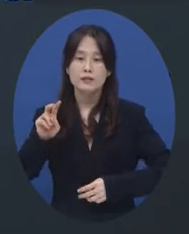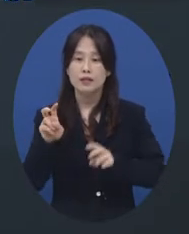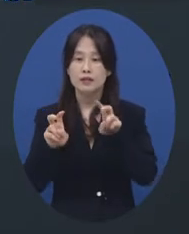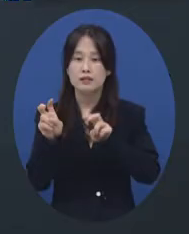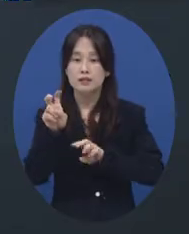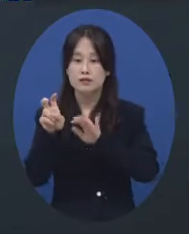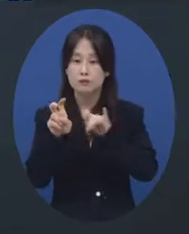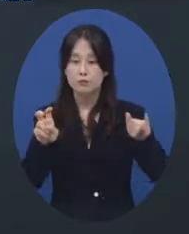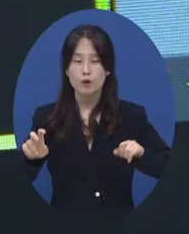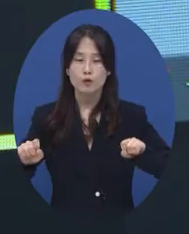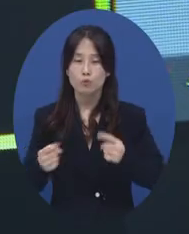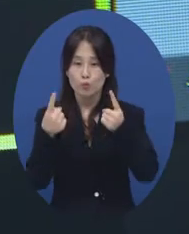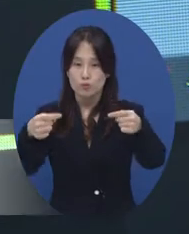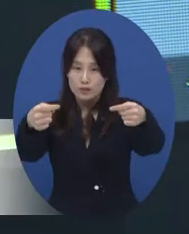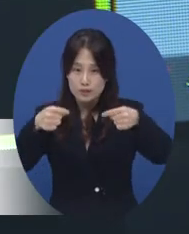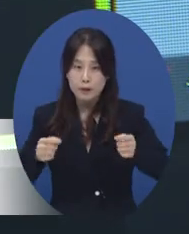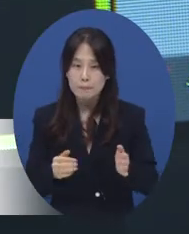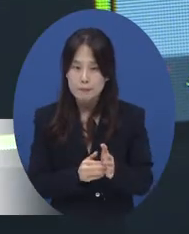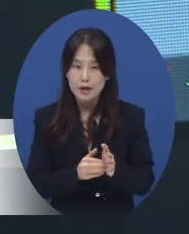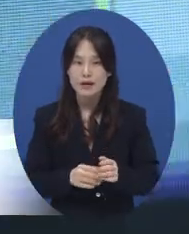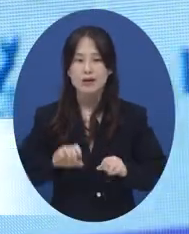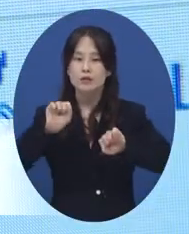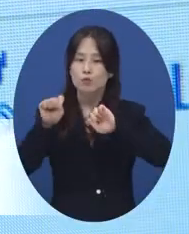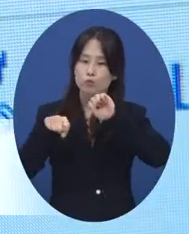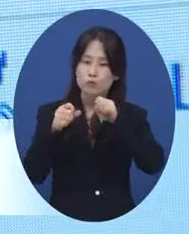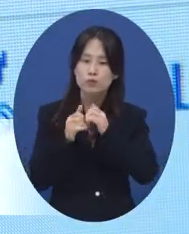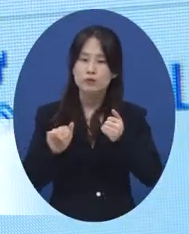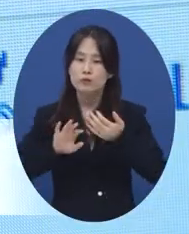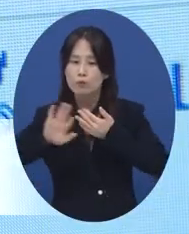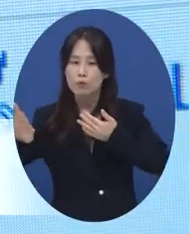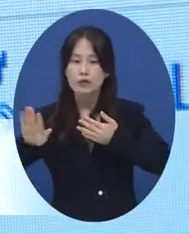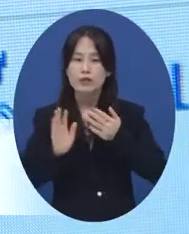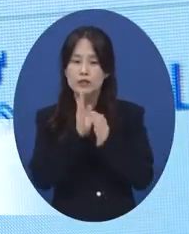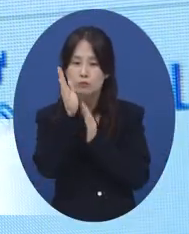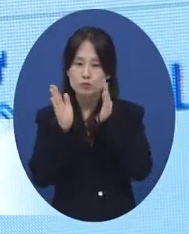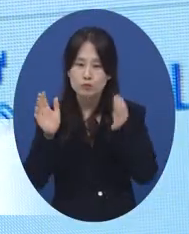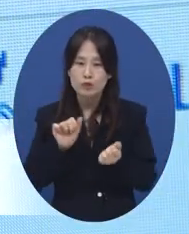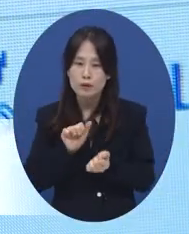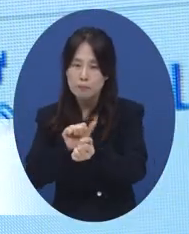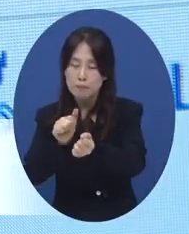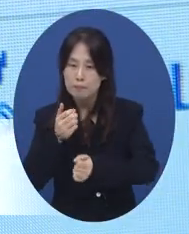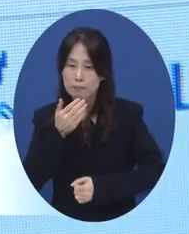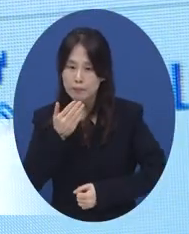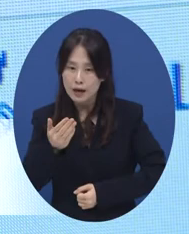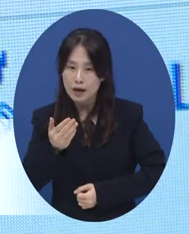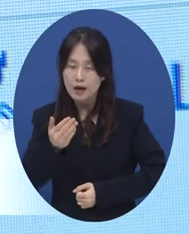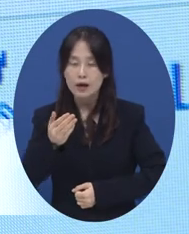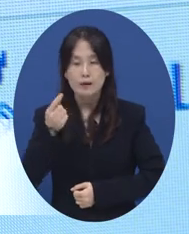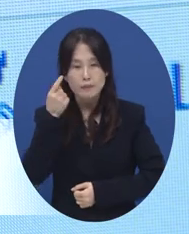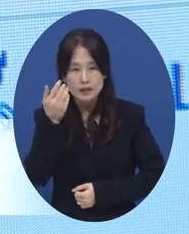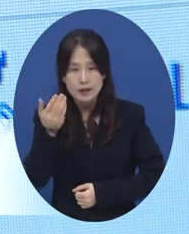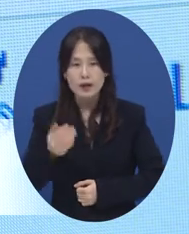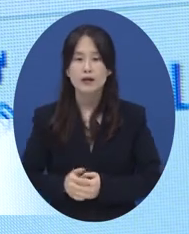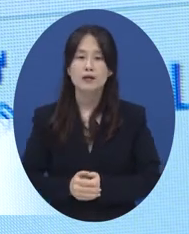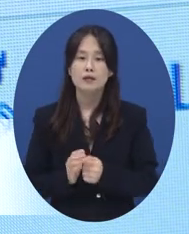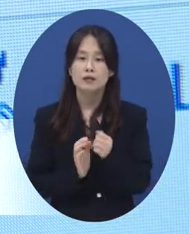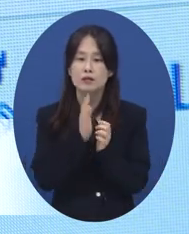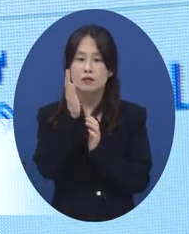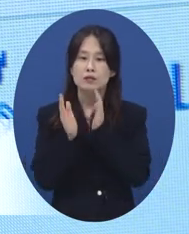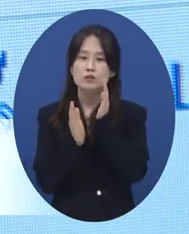동시 접속 중. 동물하고 사람 외에 다른 저기 식물이나